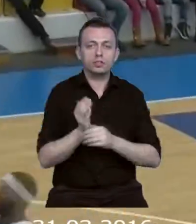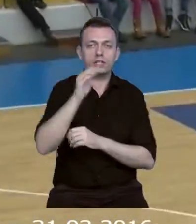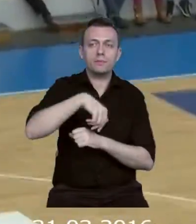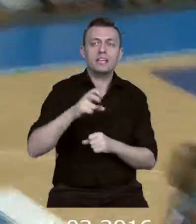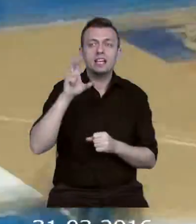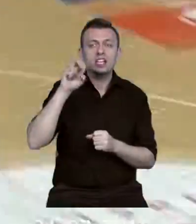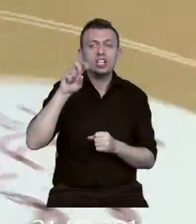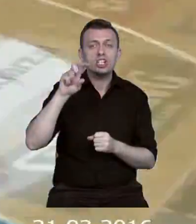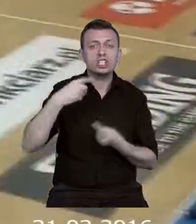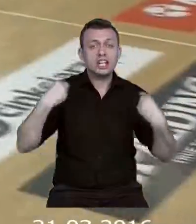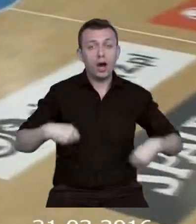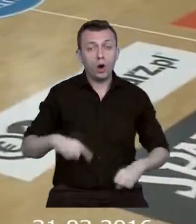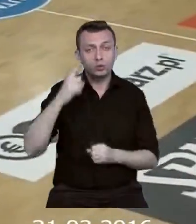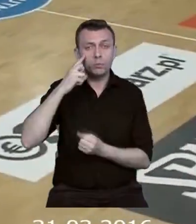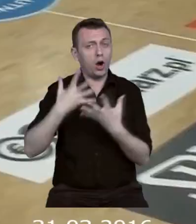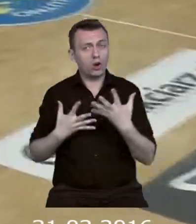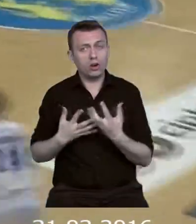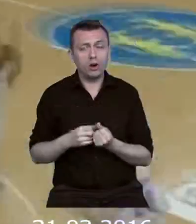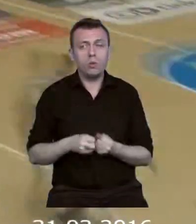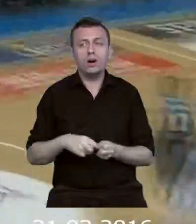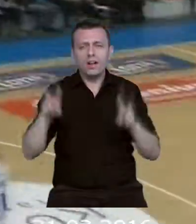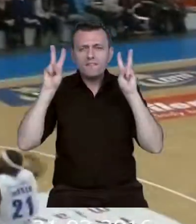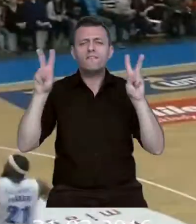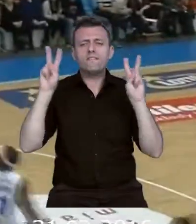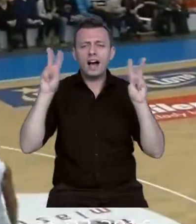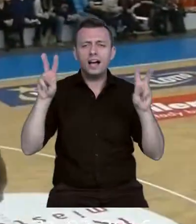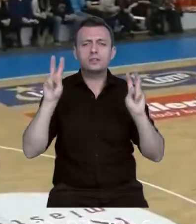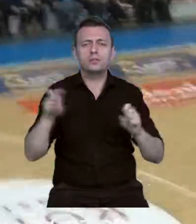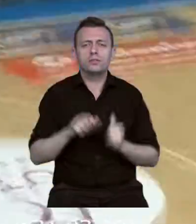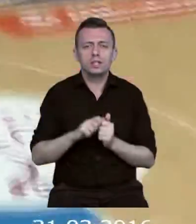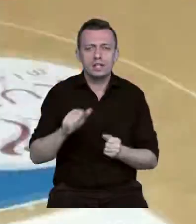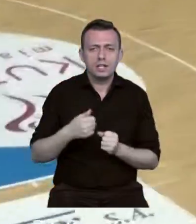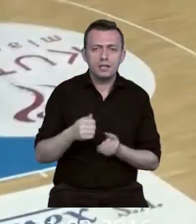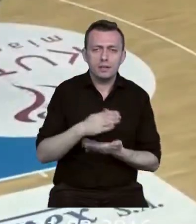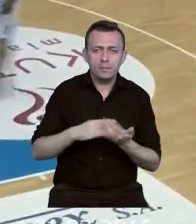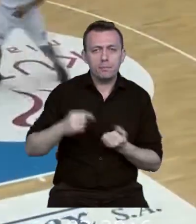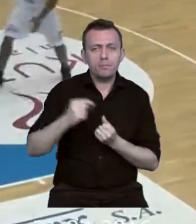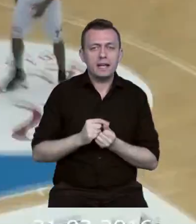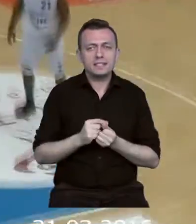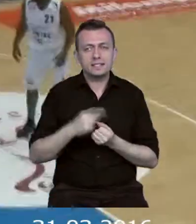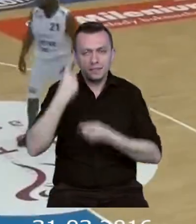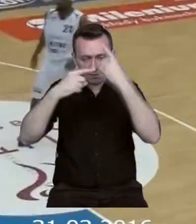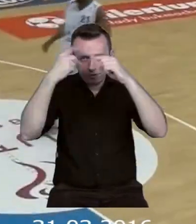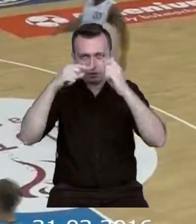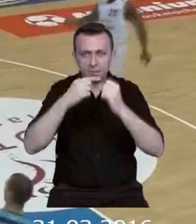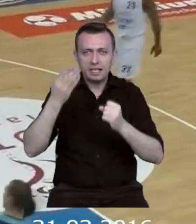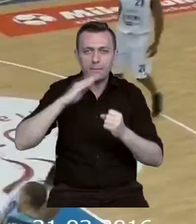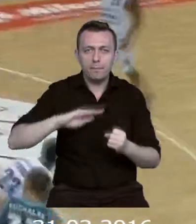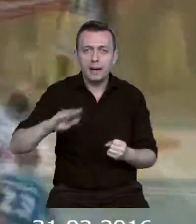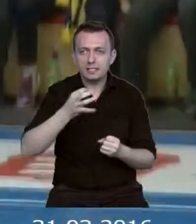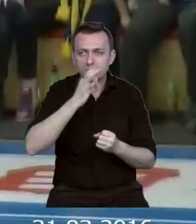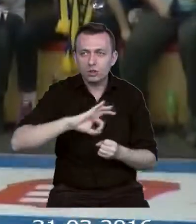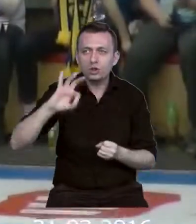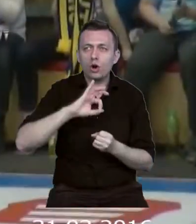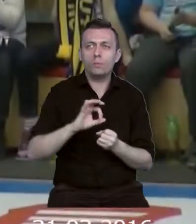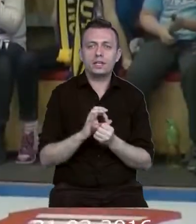się blisko 300-osobowa grupa fanów. Polski Cukier to bez wątpienia jeden z najsilniejszych kadrowo zespołów w lidze. Nikt